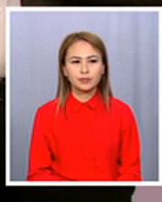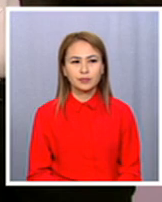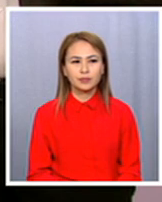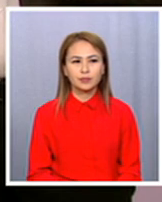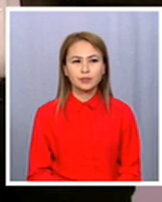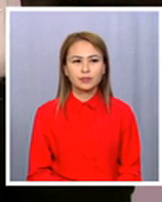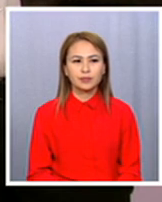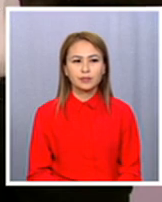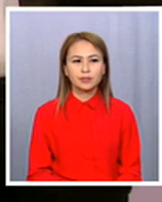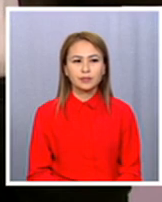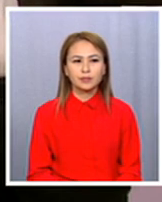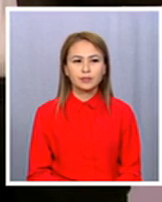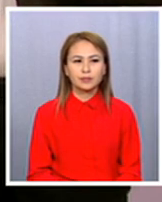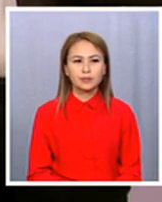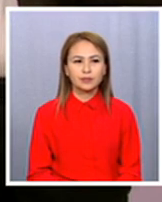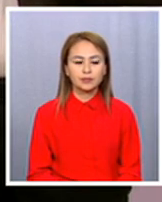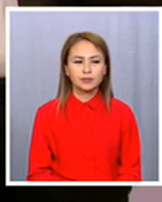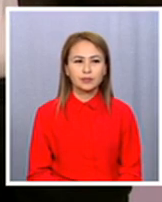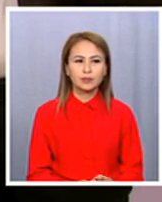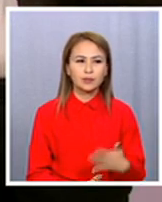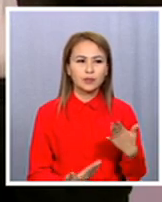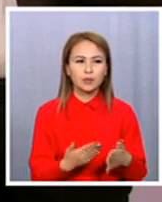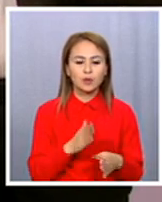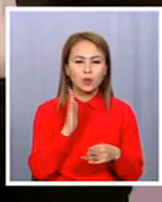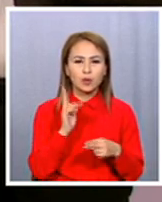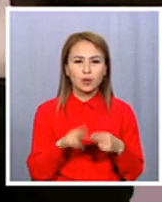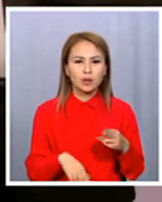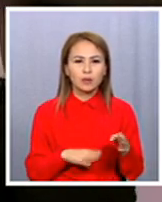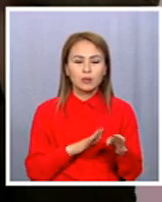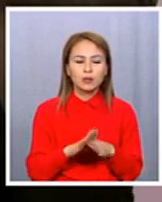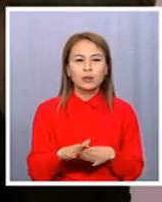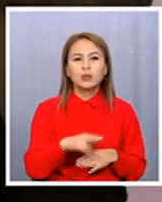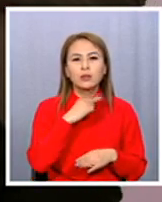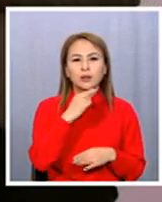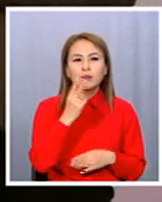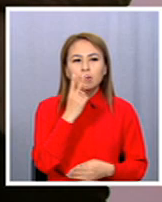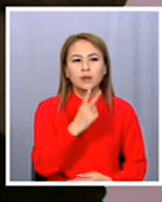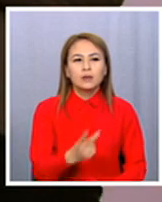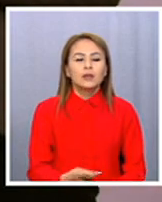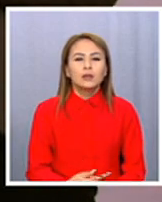Жарайсыңдар балалар, орындап болсаңдар, менің нұсқама назар аударыңдар.